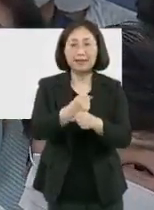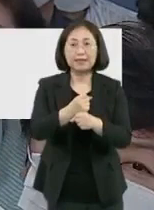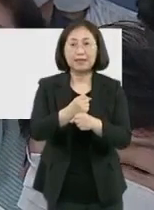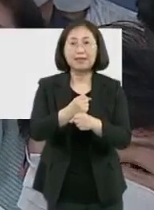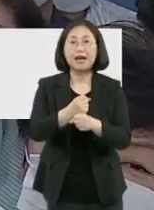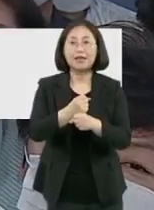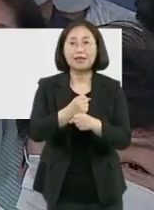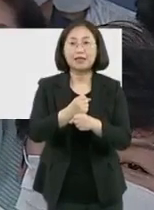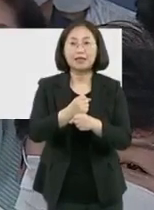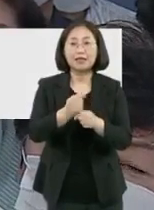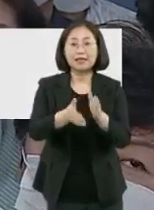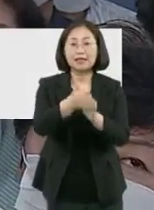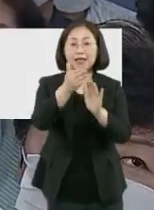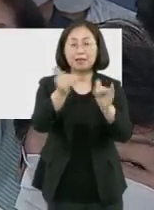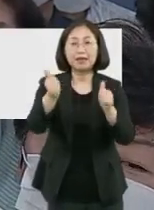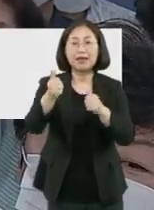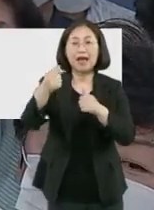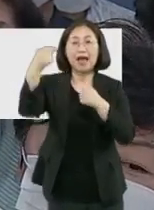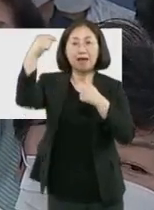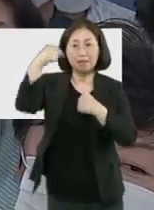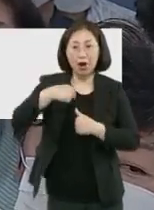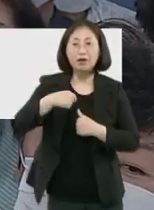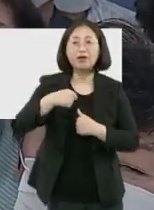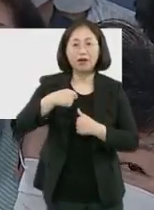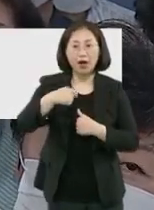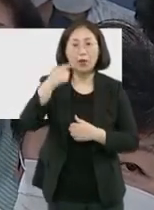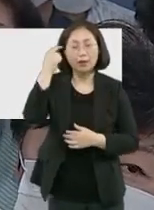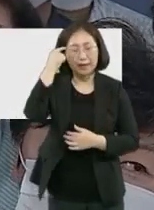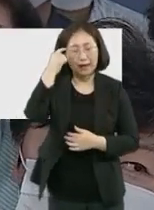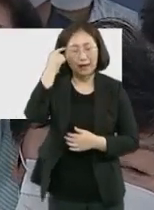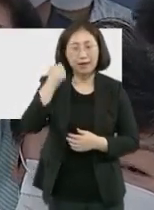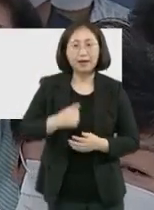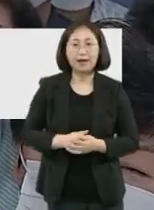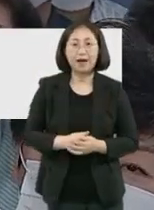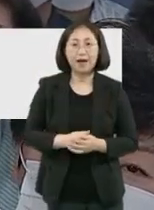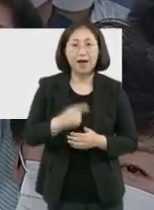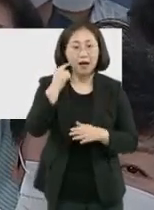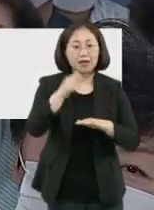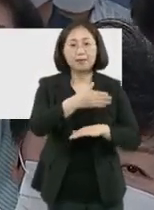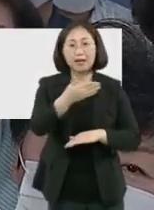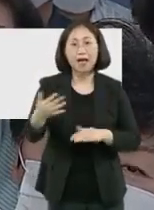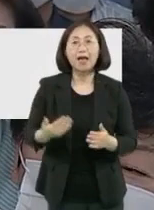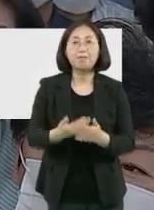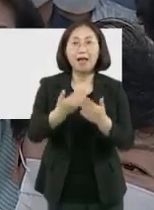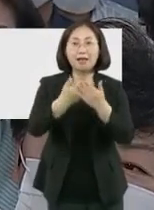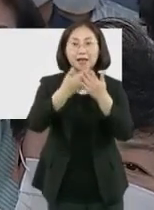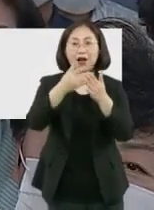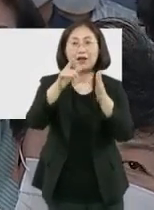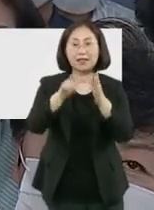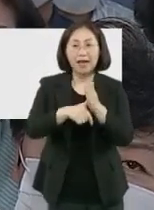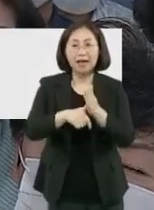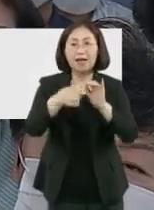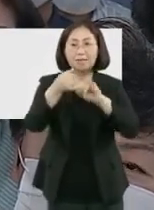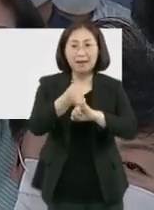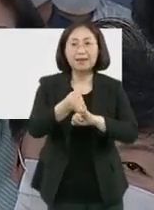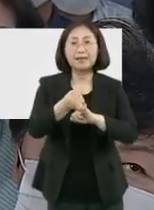만들어내라는 공주시민의 지상명령이라고 생각합니다. 금강의 르네상스 시대를